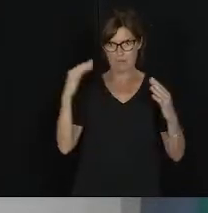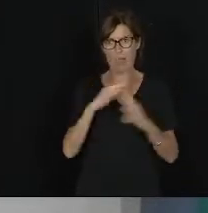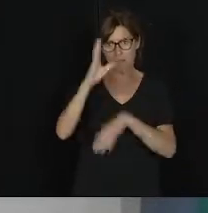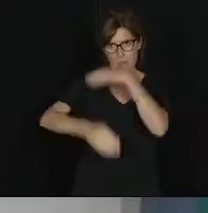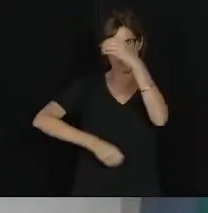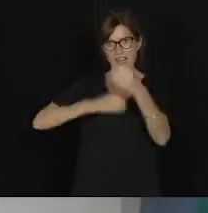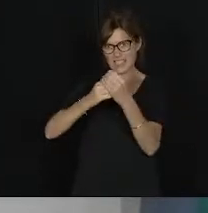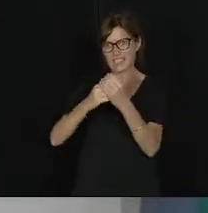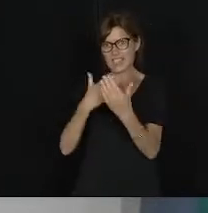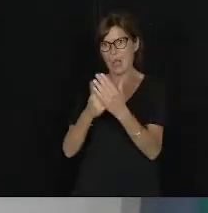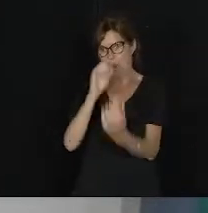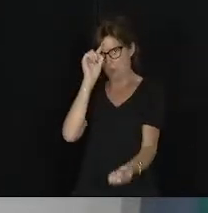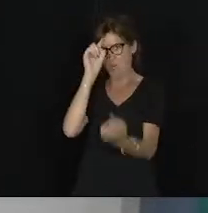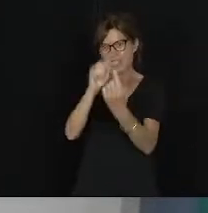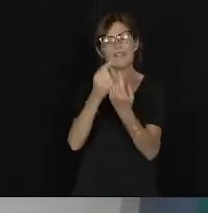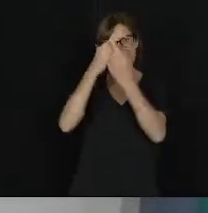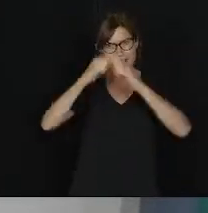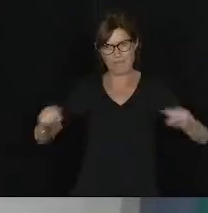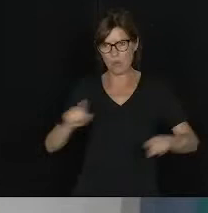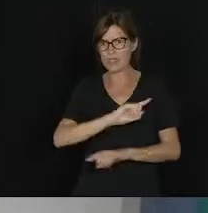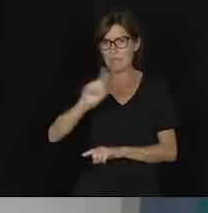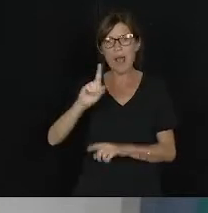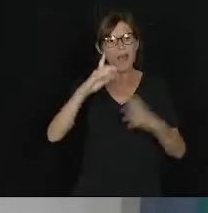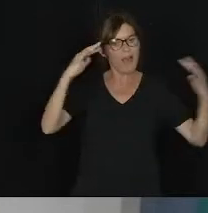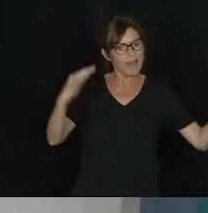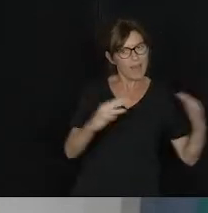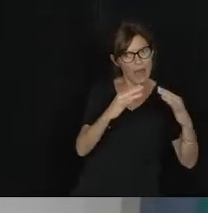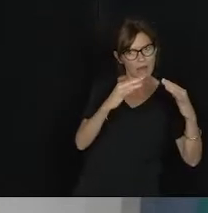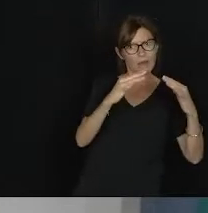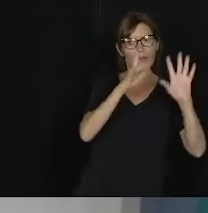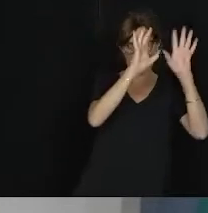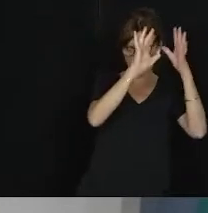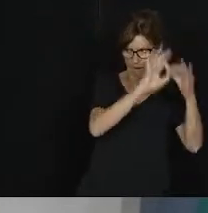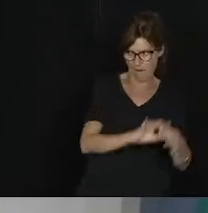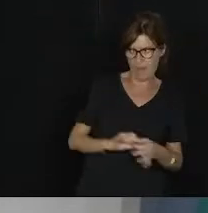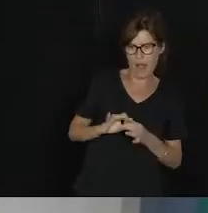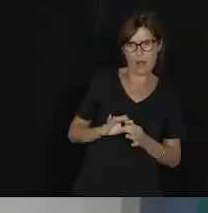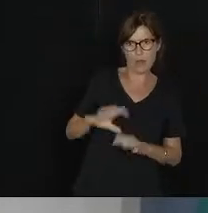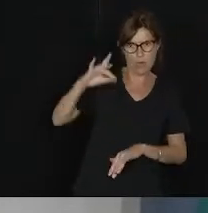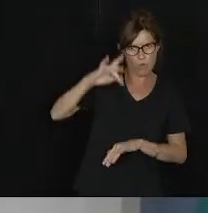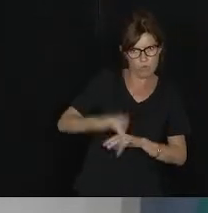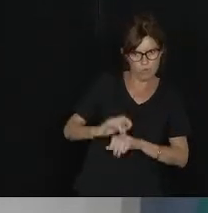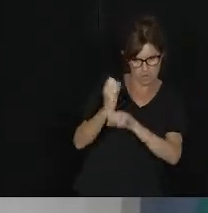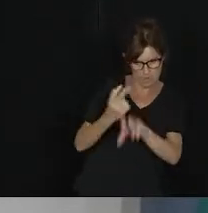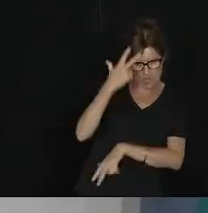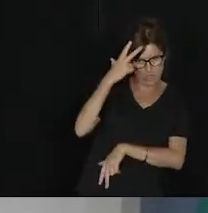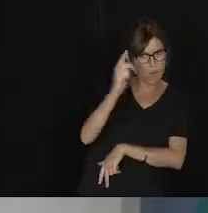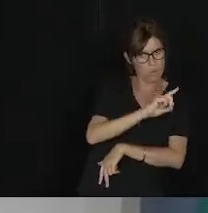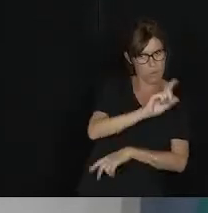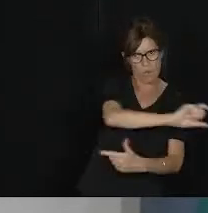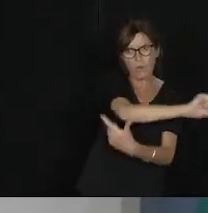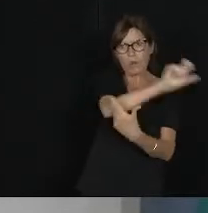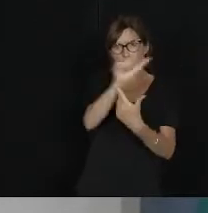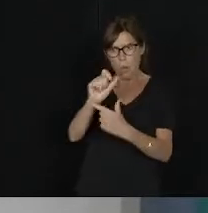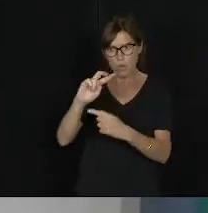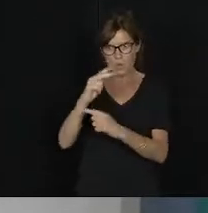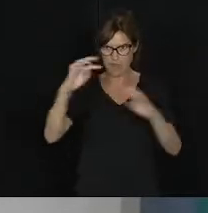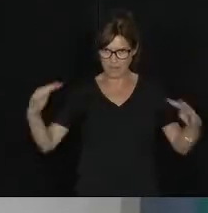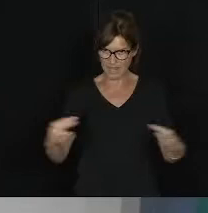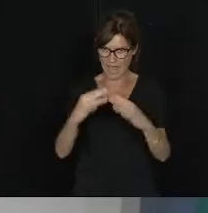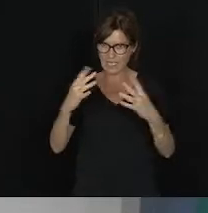est radicalement différente. Ça n'est plus une guerre du passé, c'est la guerre qui ouvre sur l'avenir, c'est la guerre du tout ou rien. Soit les